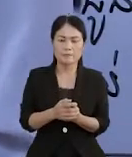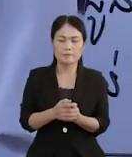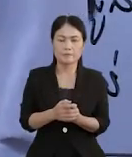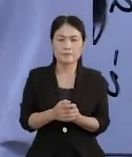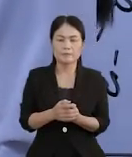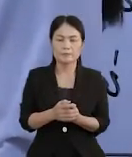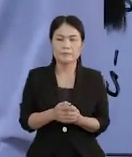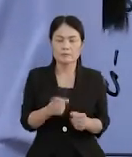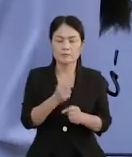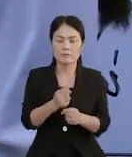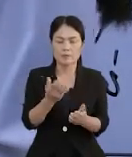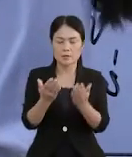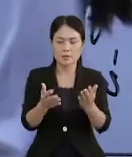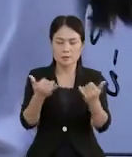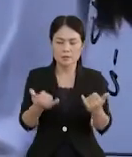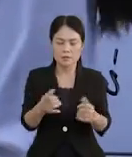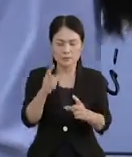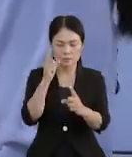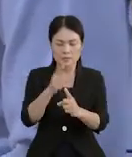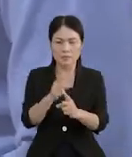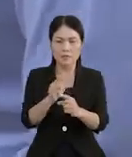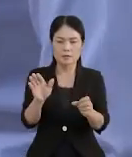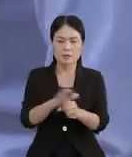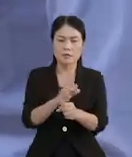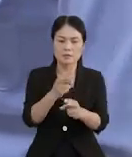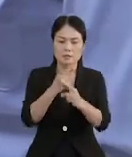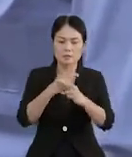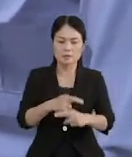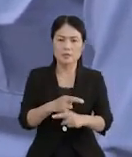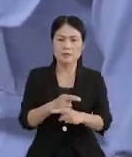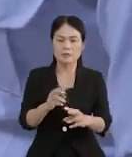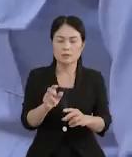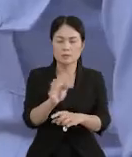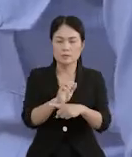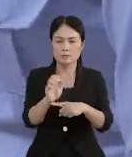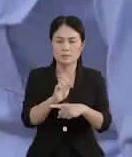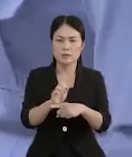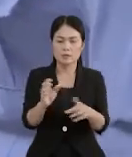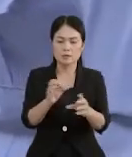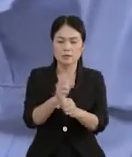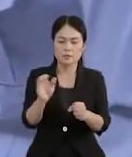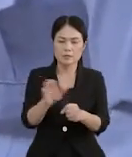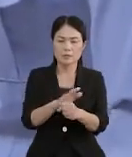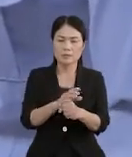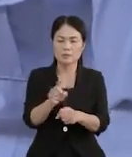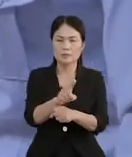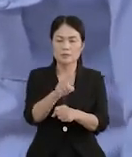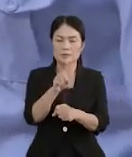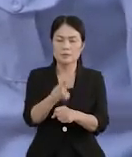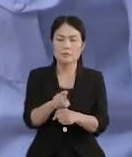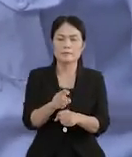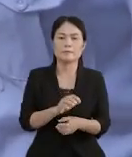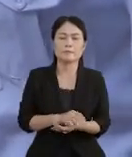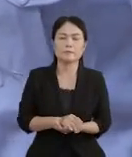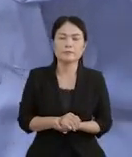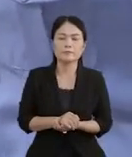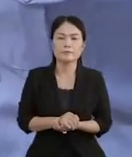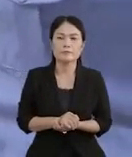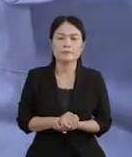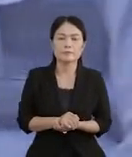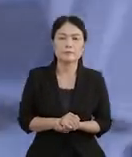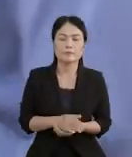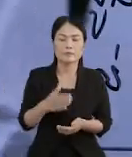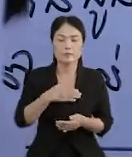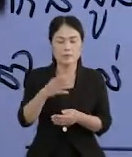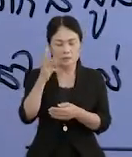chẳng ca thuộc tiền tuột này cứ đầm bấy bồng pinh lẹ khăn chậm náo bàn pinh lên hai rứ nử chả